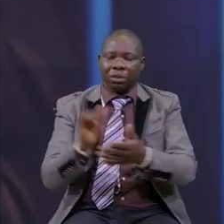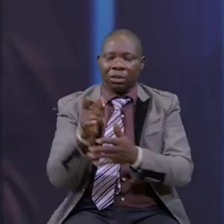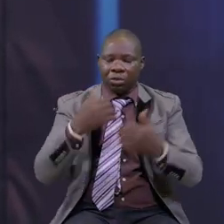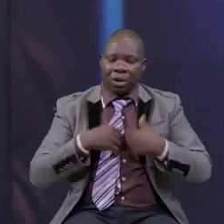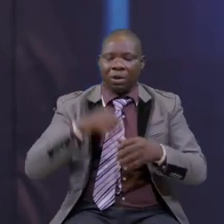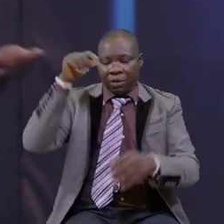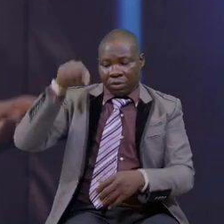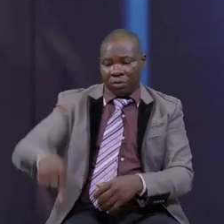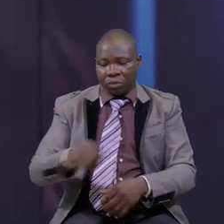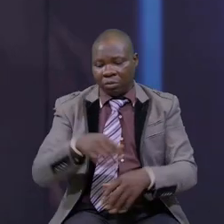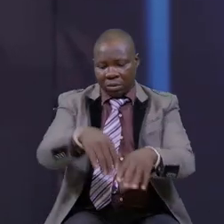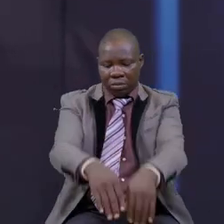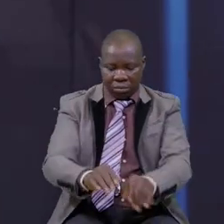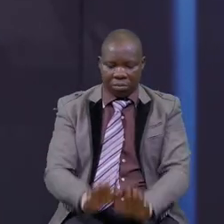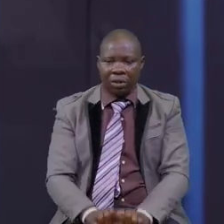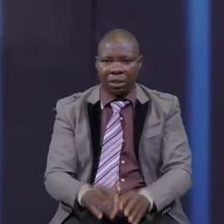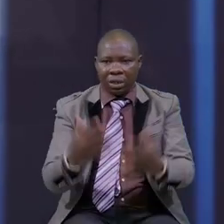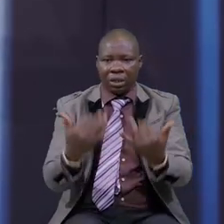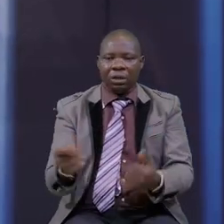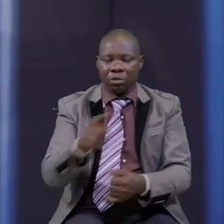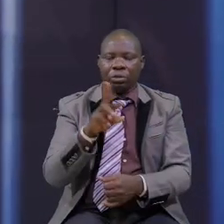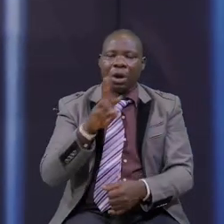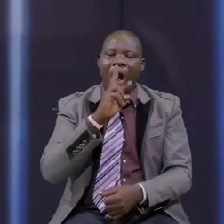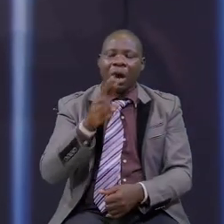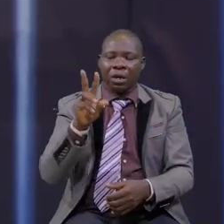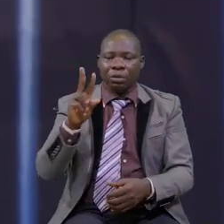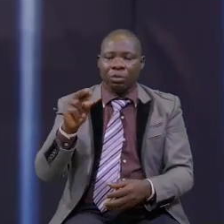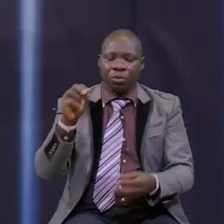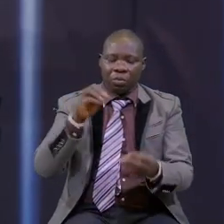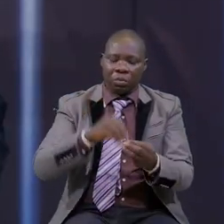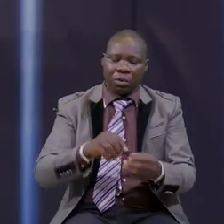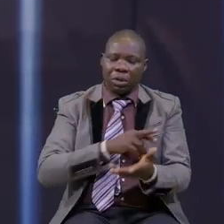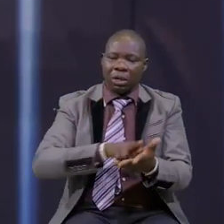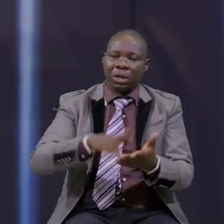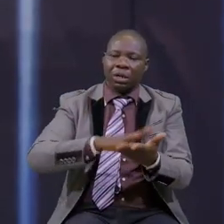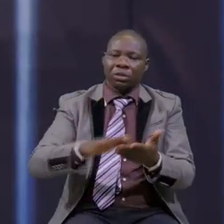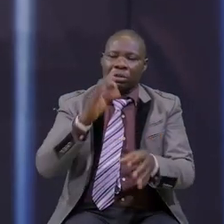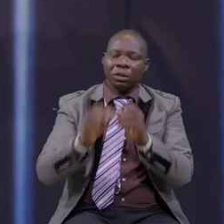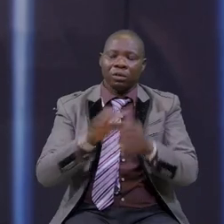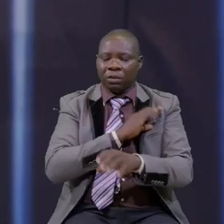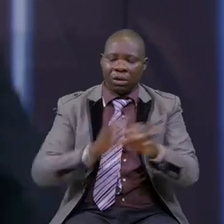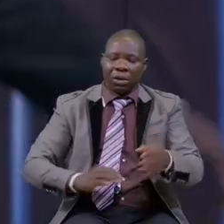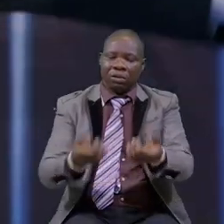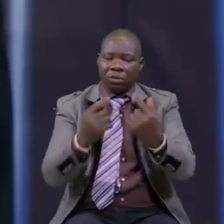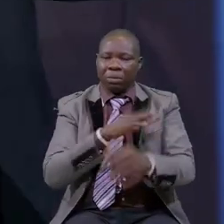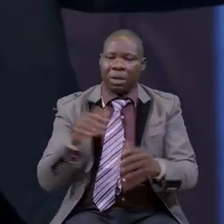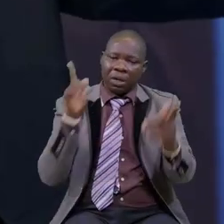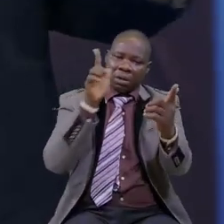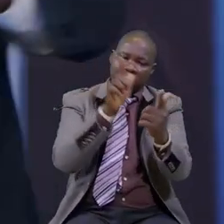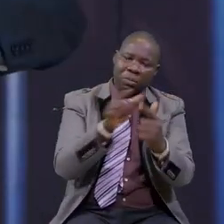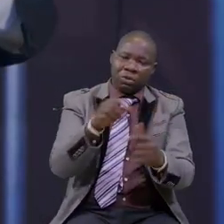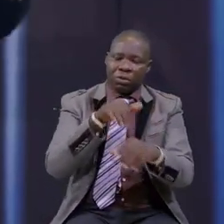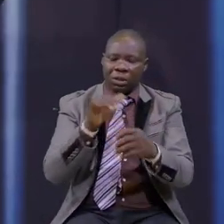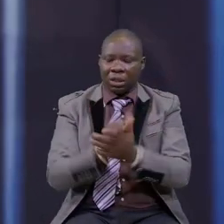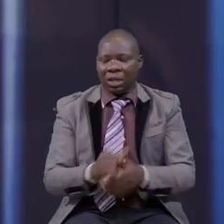avons déposée, ensevelie. Tu n'es plus juste. Si Christ venait te rencontrer dans ces conditions, tu ne diras